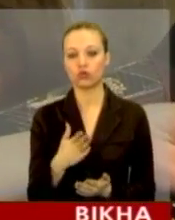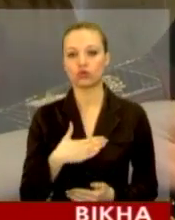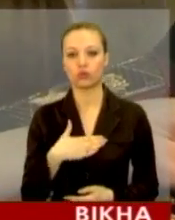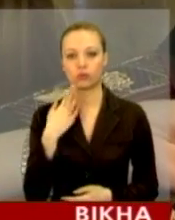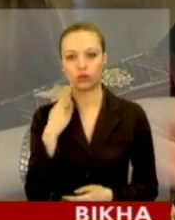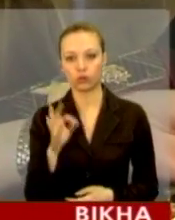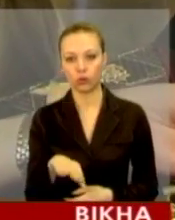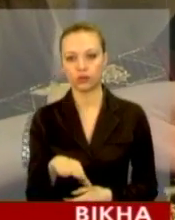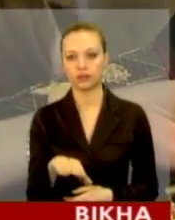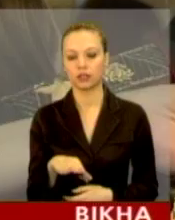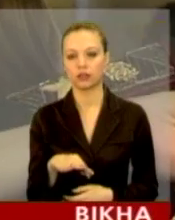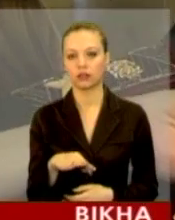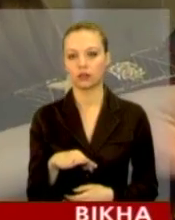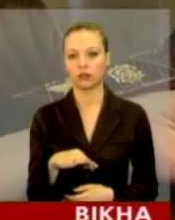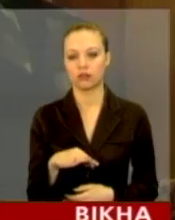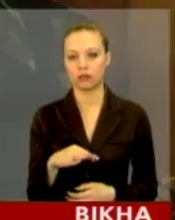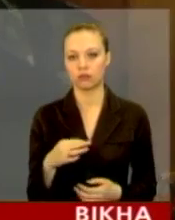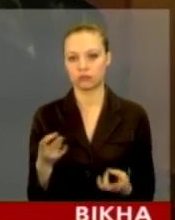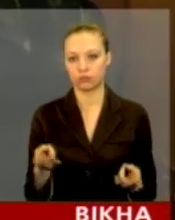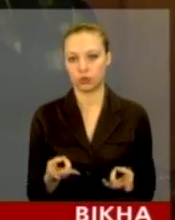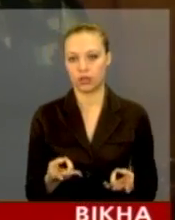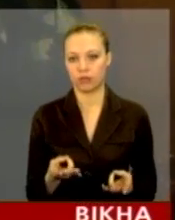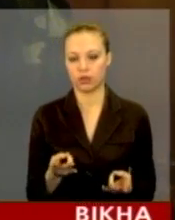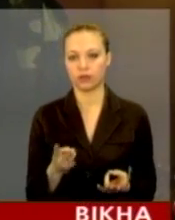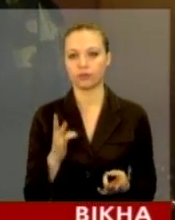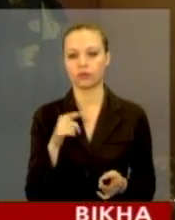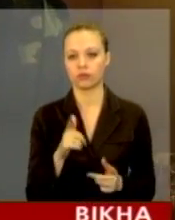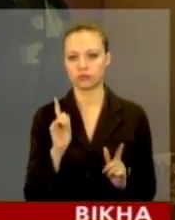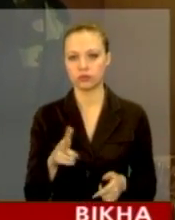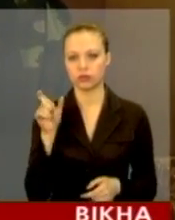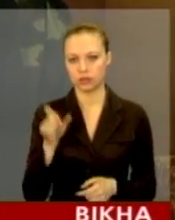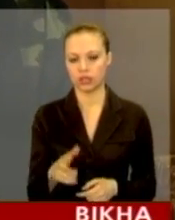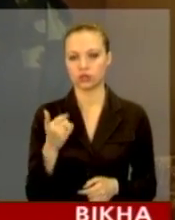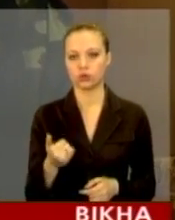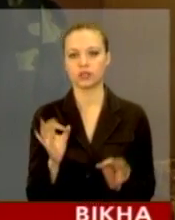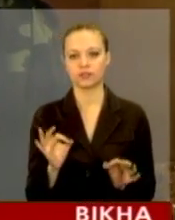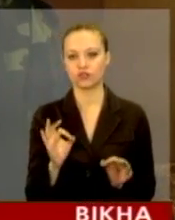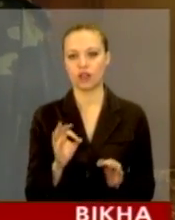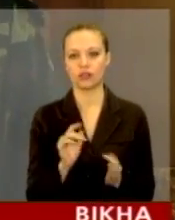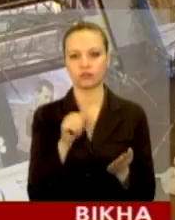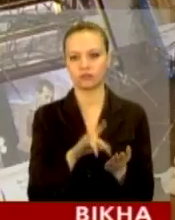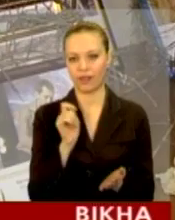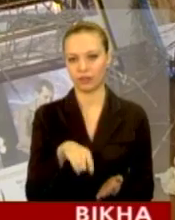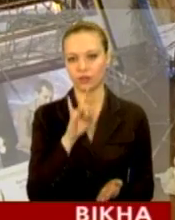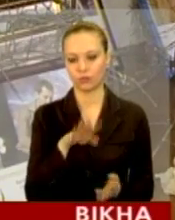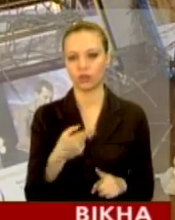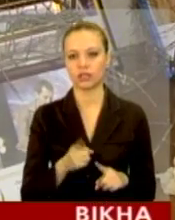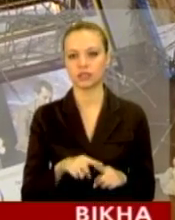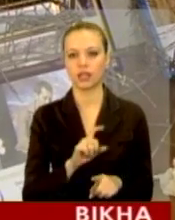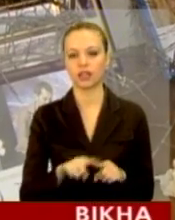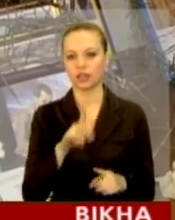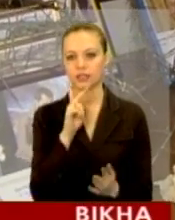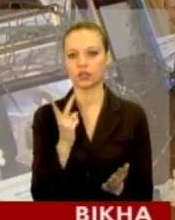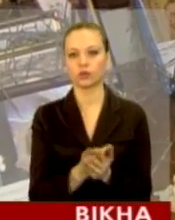досвід, він потрібен. В окопи генерал Кузьмук сьогодні, звісно, не потрапить. Це радше